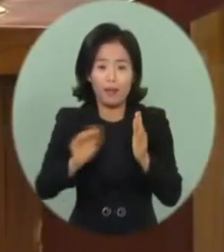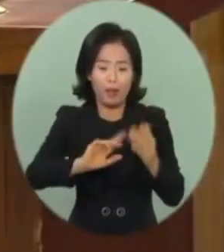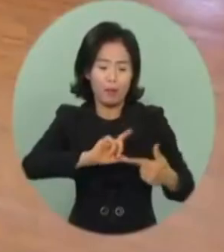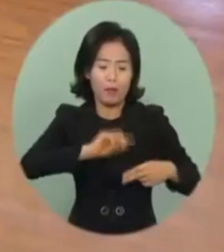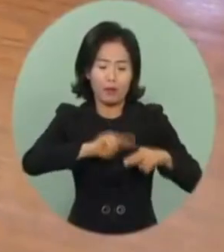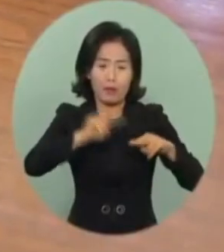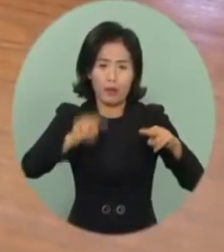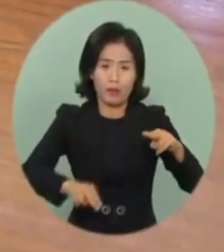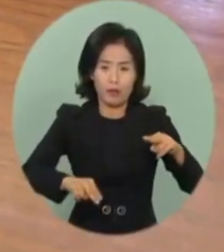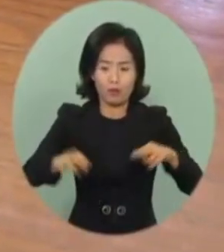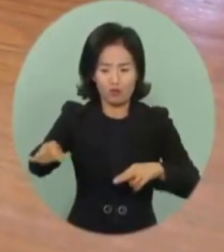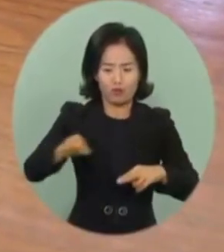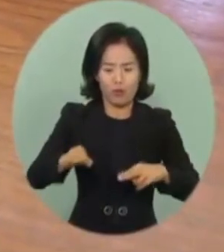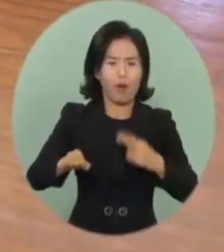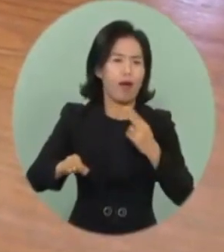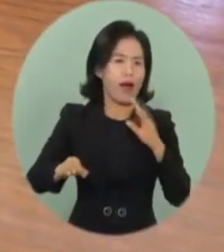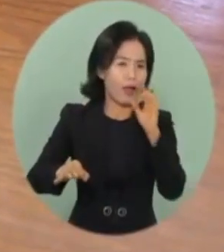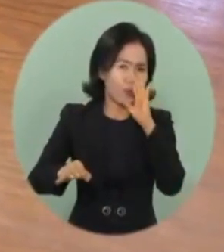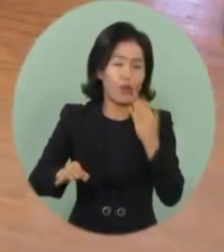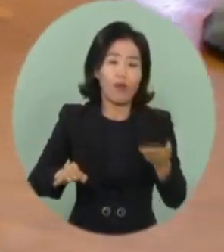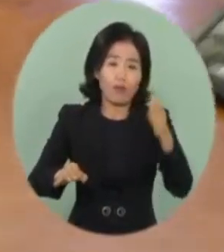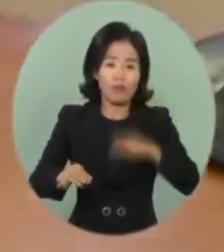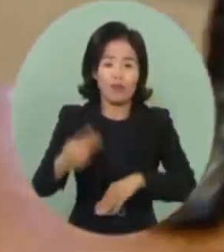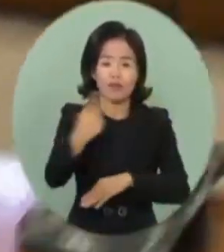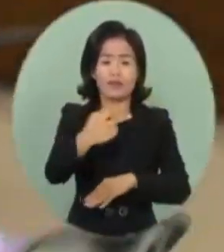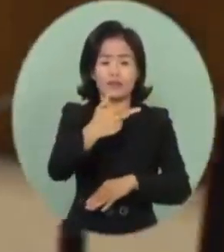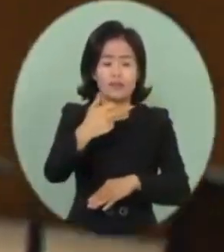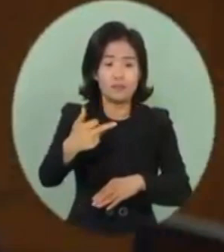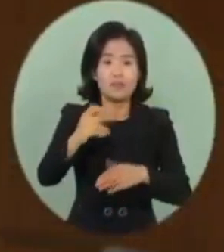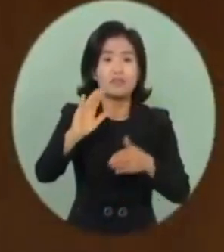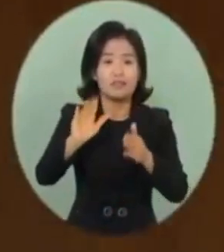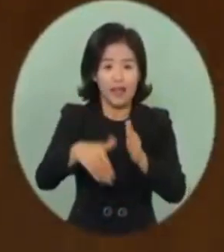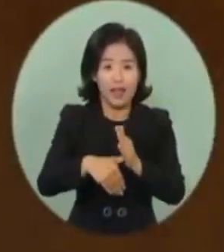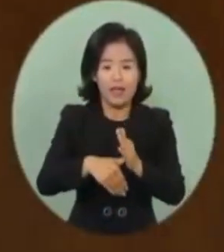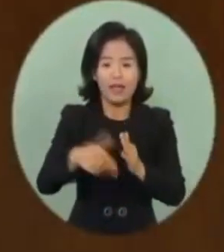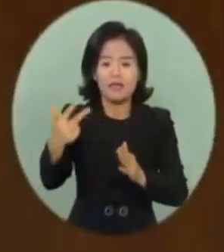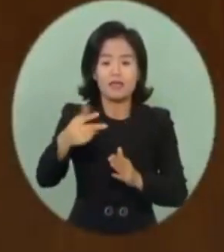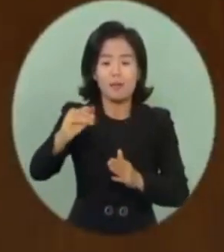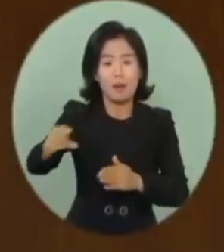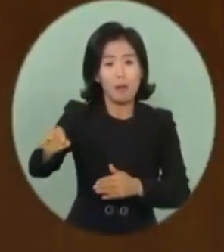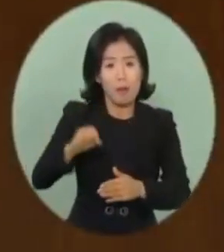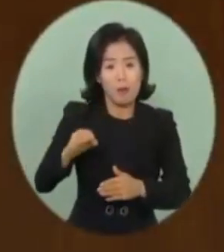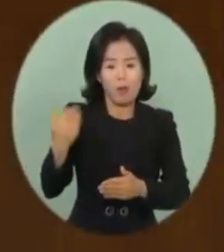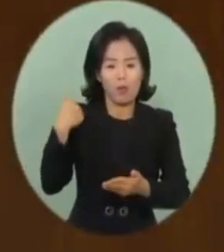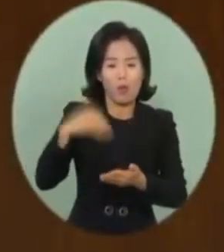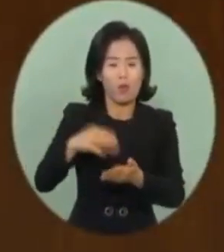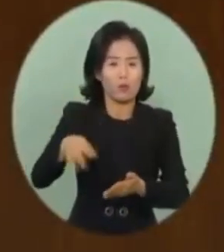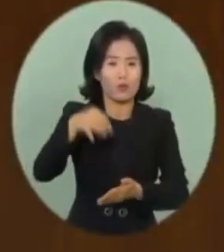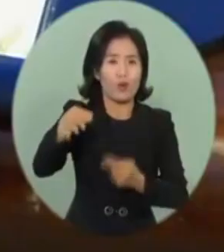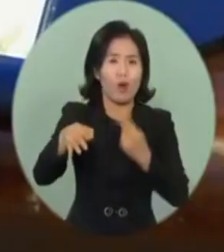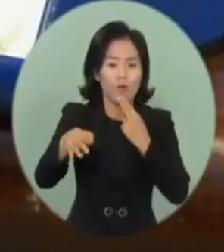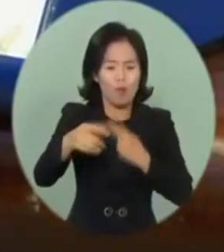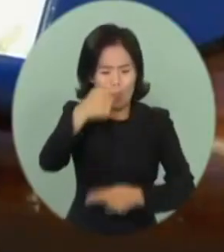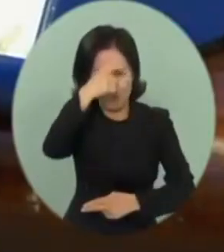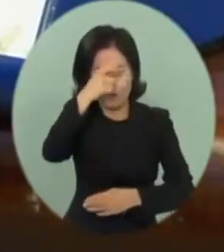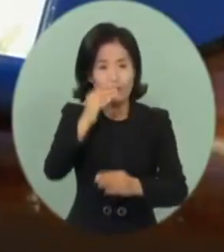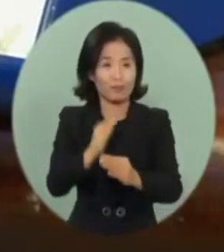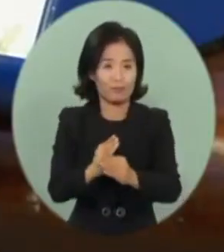퇴직 수당을 받지 않아야 하지만 2017년 7천만 원을 받고도이를 반환하지 않고